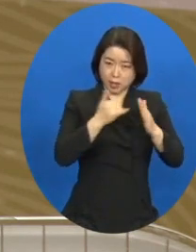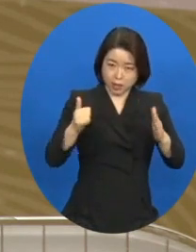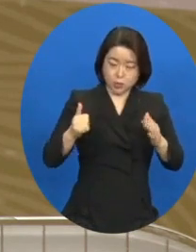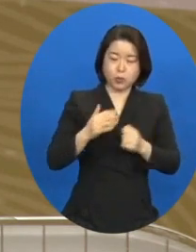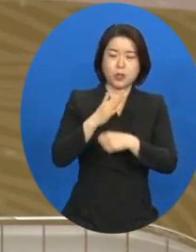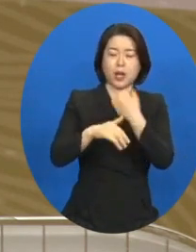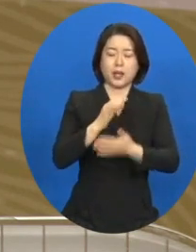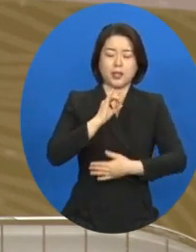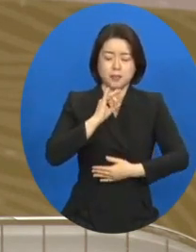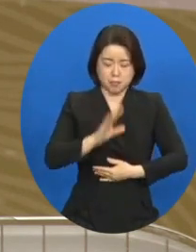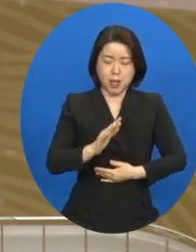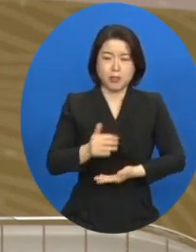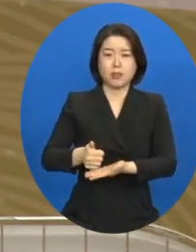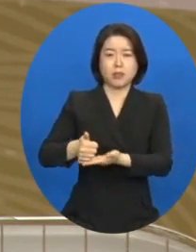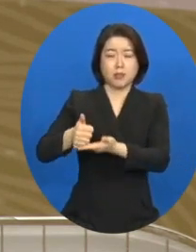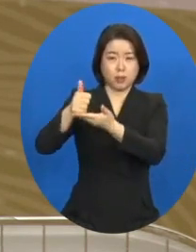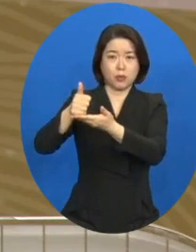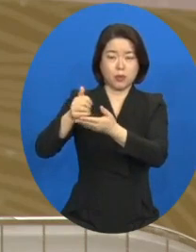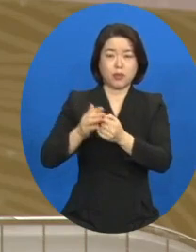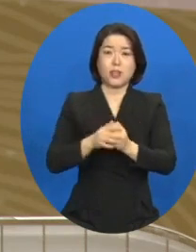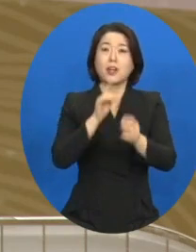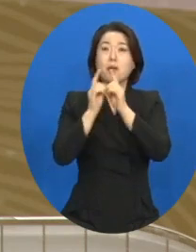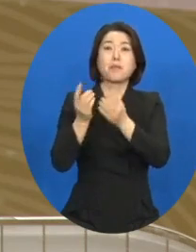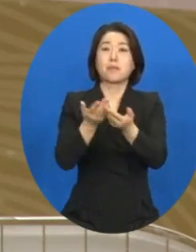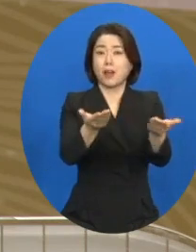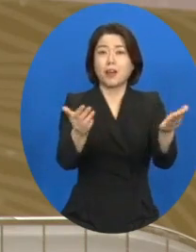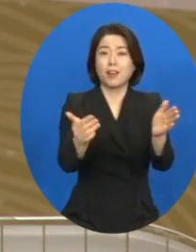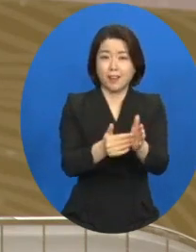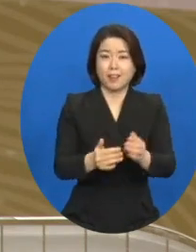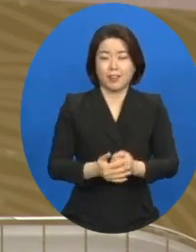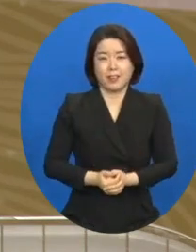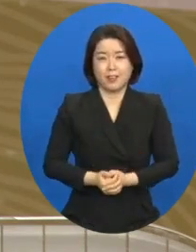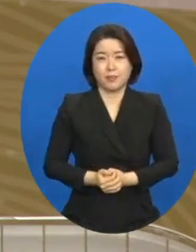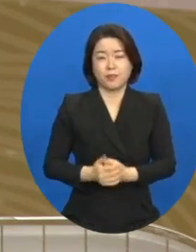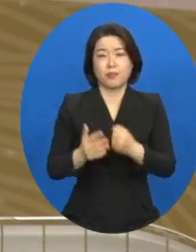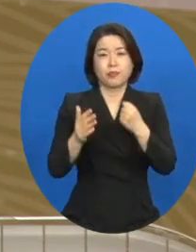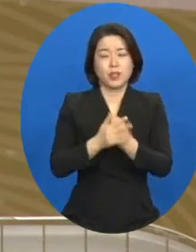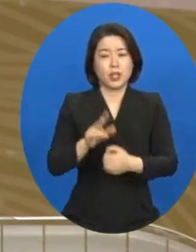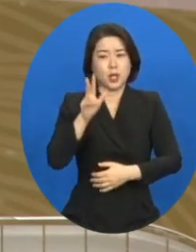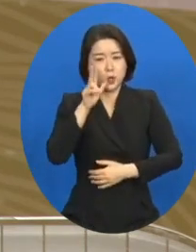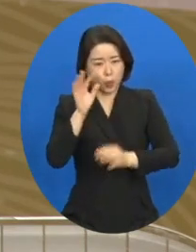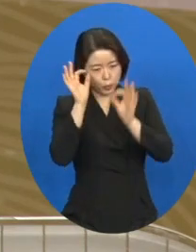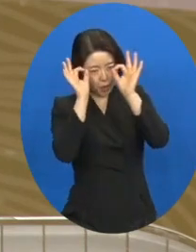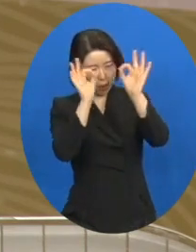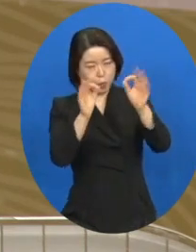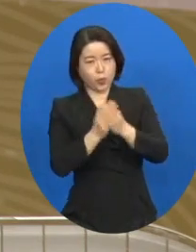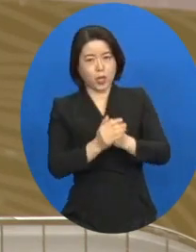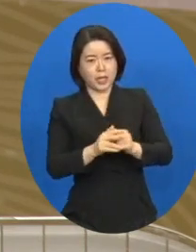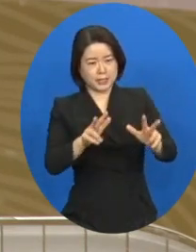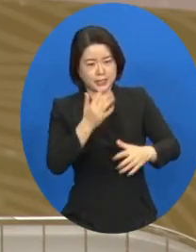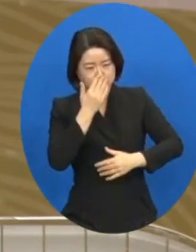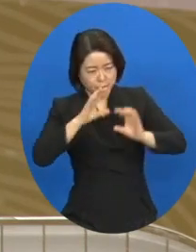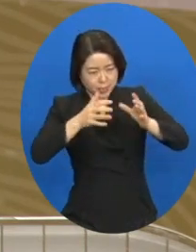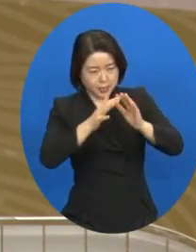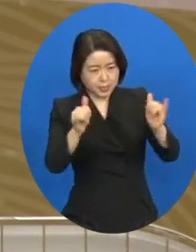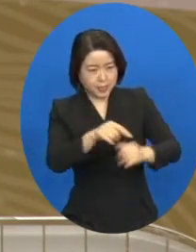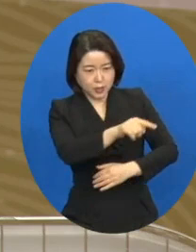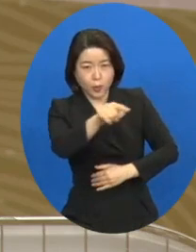하나님만 섬기겠습니다. 그렇게 말을 한 거예요. 그러니까 여호수아가 보기에 지금 이스라엘